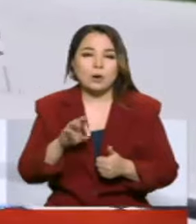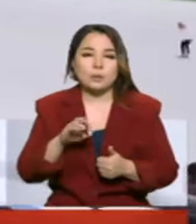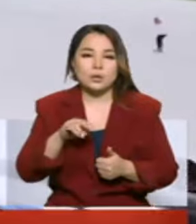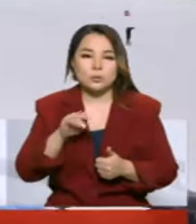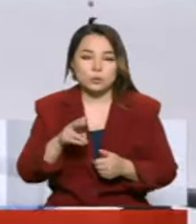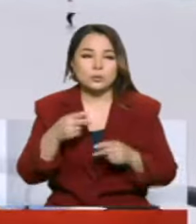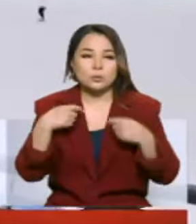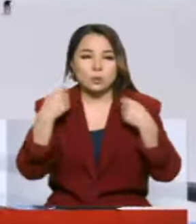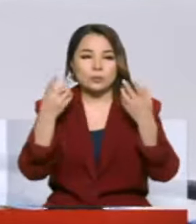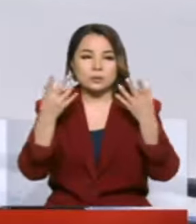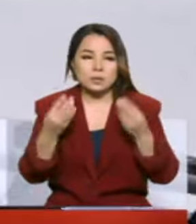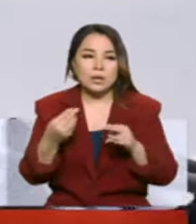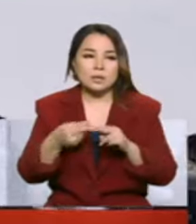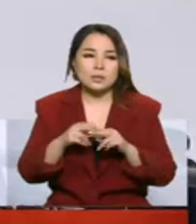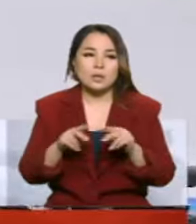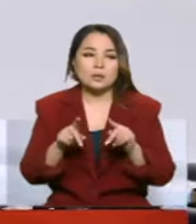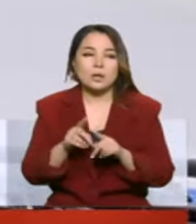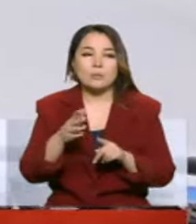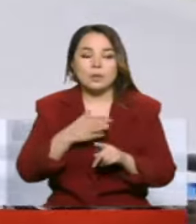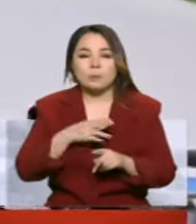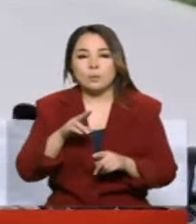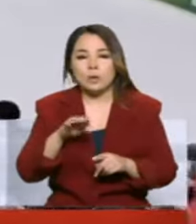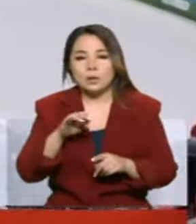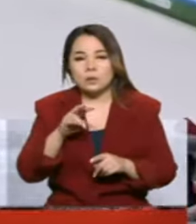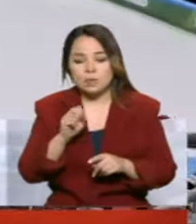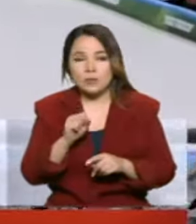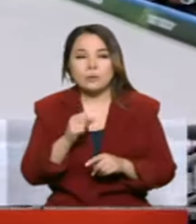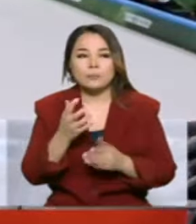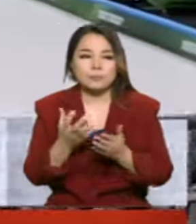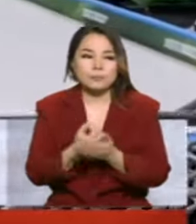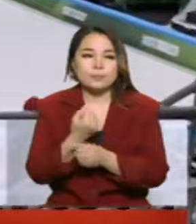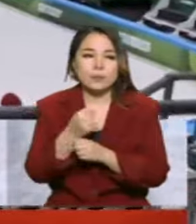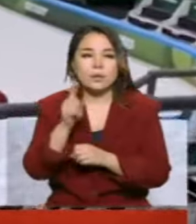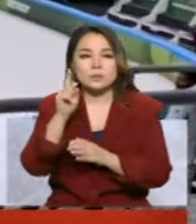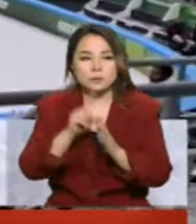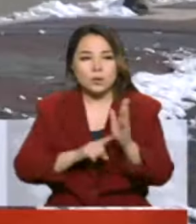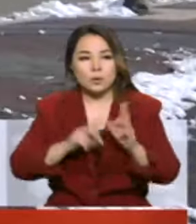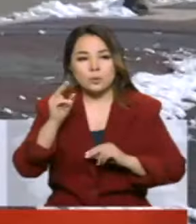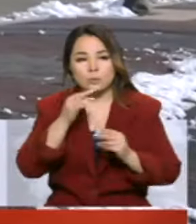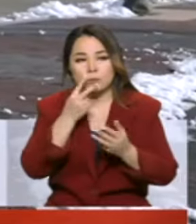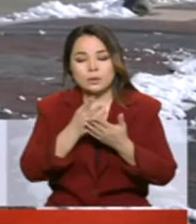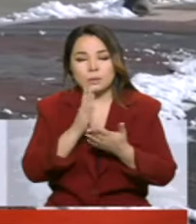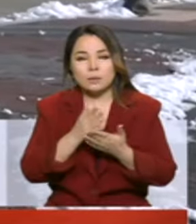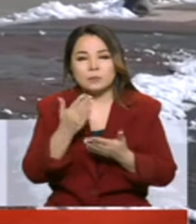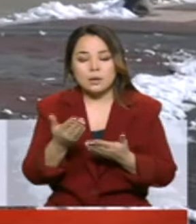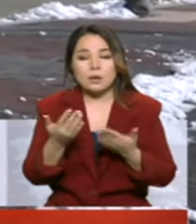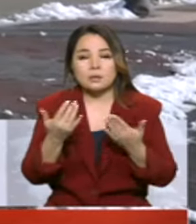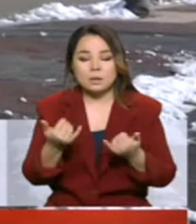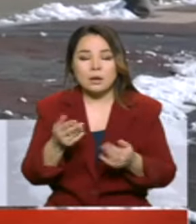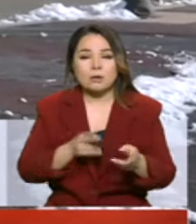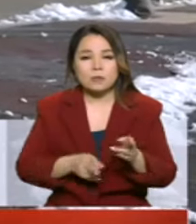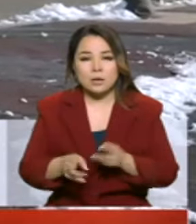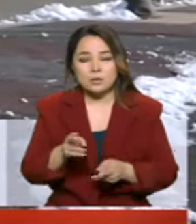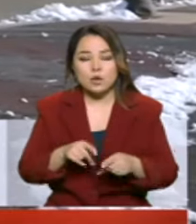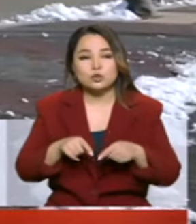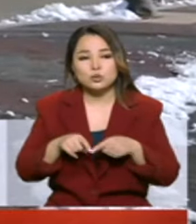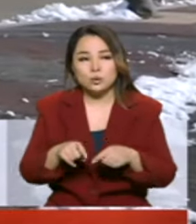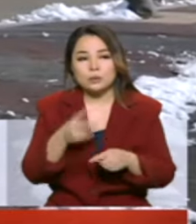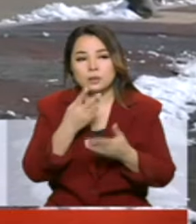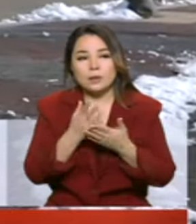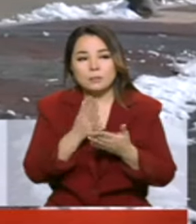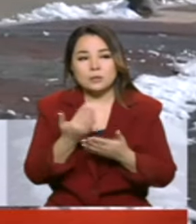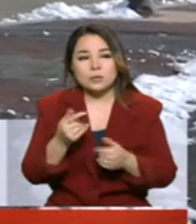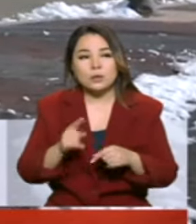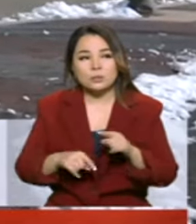Амельчуктың туған күні. Сол туған күніне бізге Полина тағы бір жүлде әкеледі деген үмітіміз бар. Ал енді конькимен жүгіруге келетін болсақ, тағы